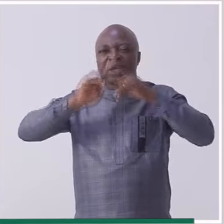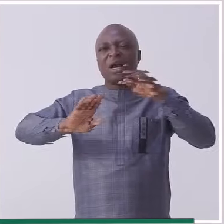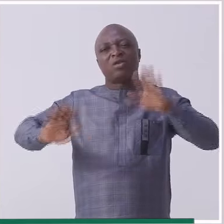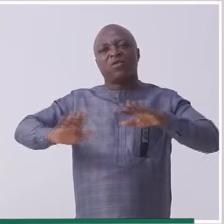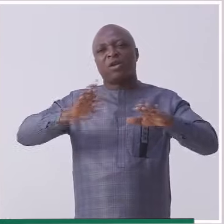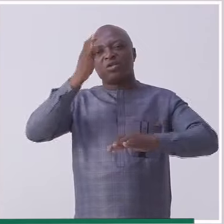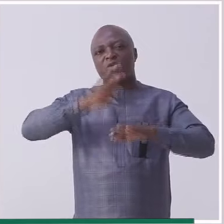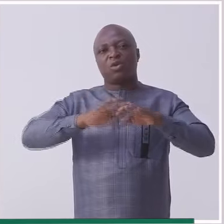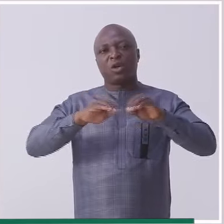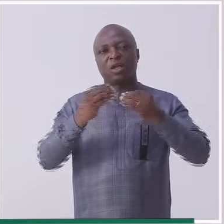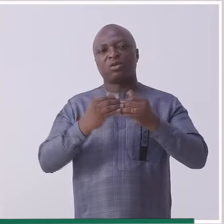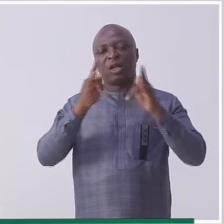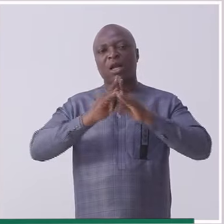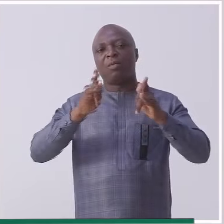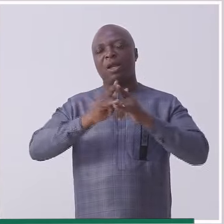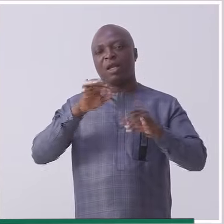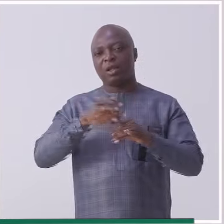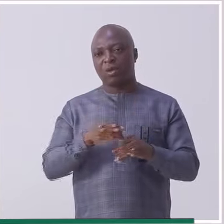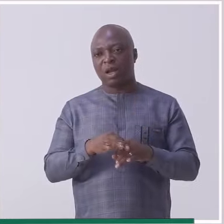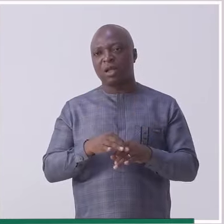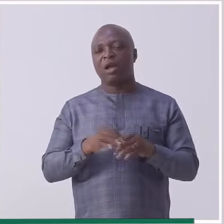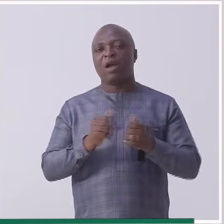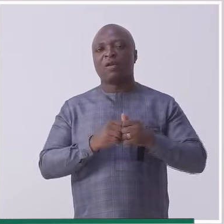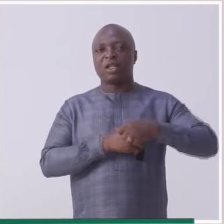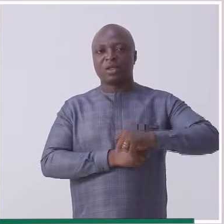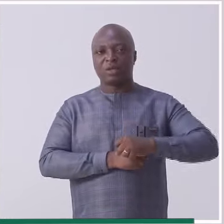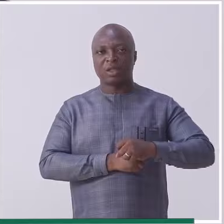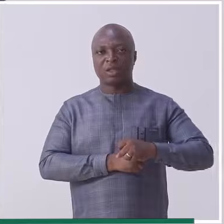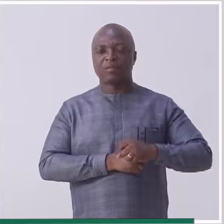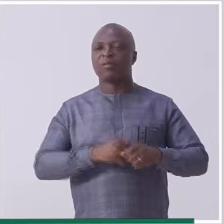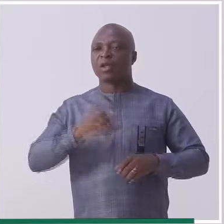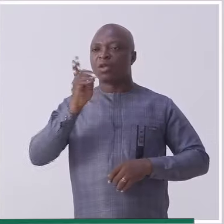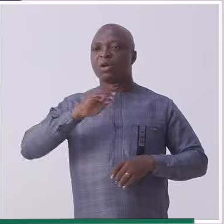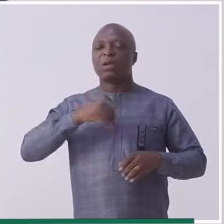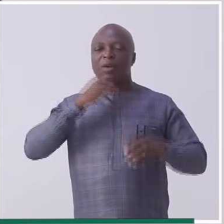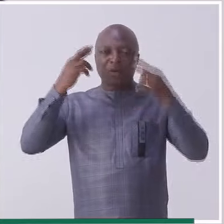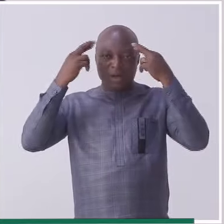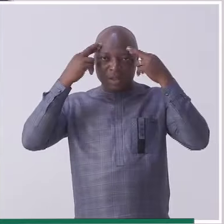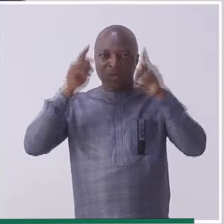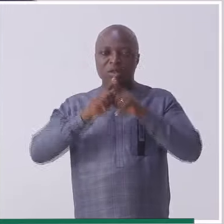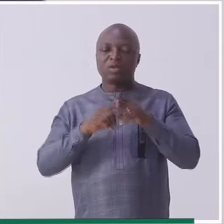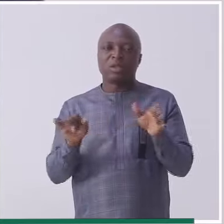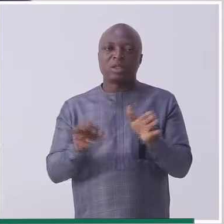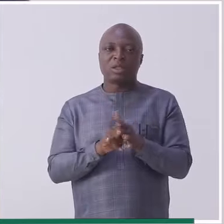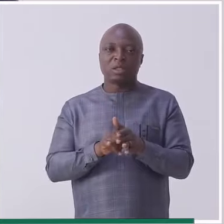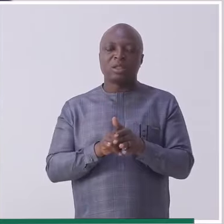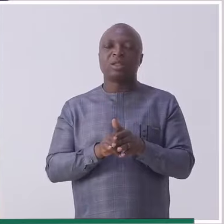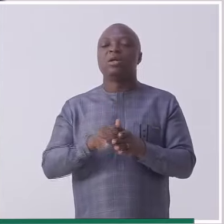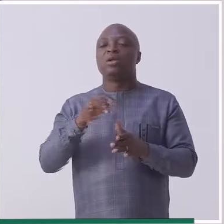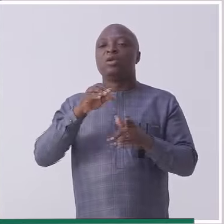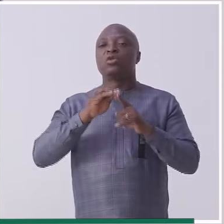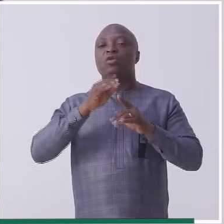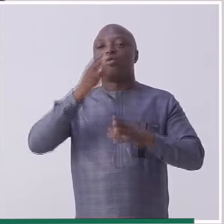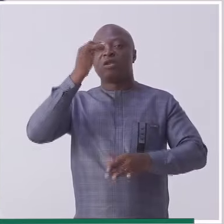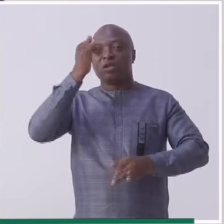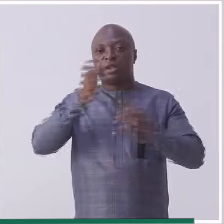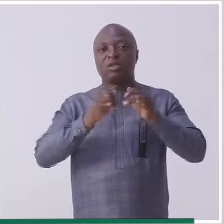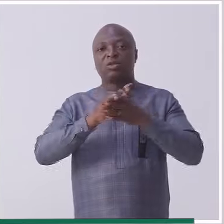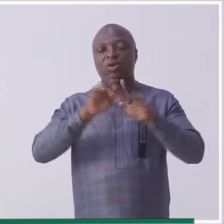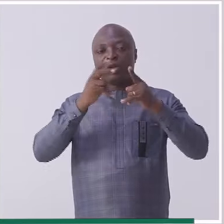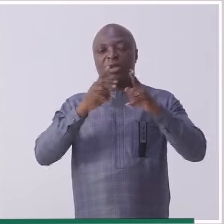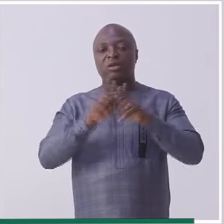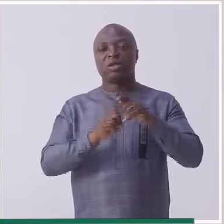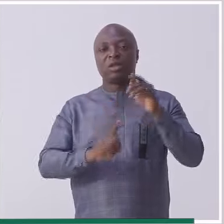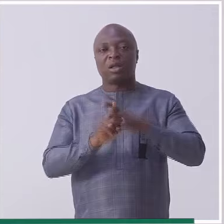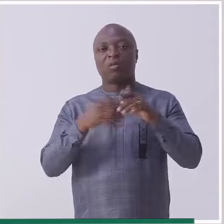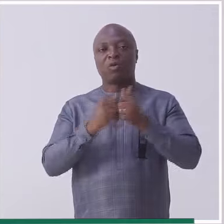faire sur l'organisation de la campagne électorale en matière de sécurité. Et donc il n'y a pas de raison de les interdire. Sauf si, dans le contexte, évidemment, il survient un